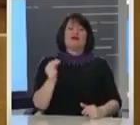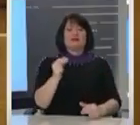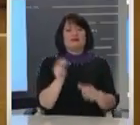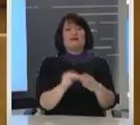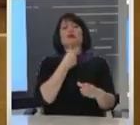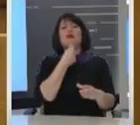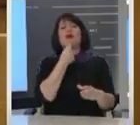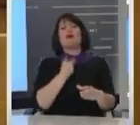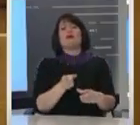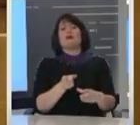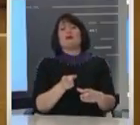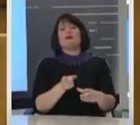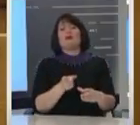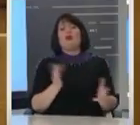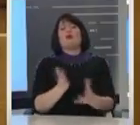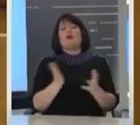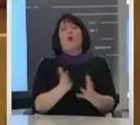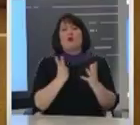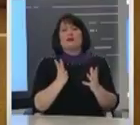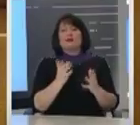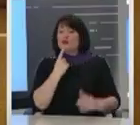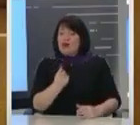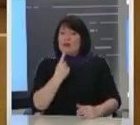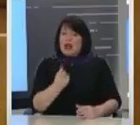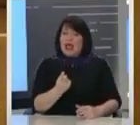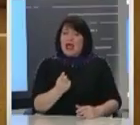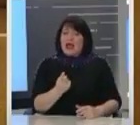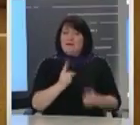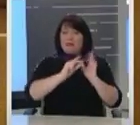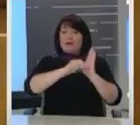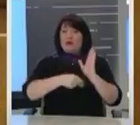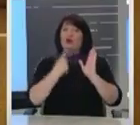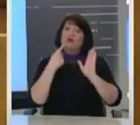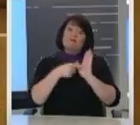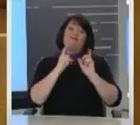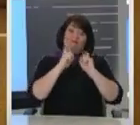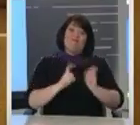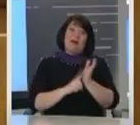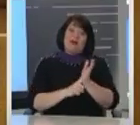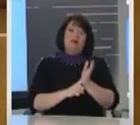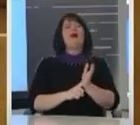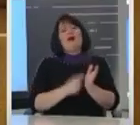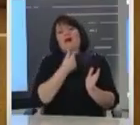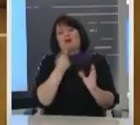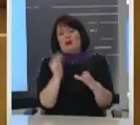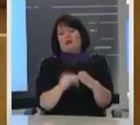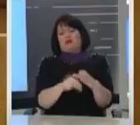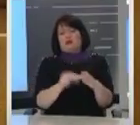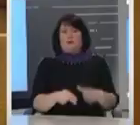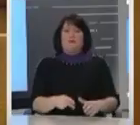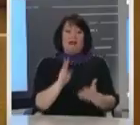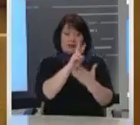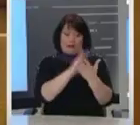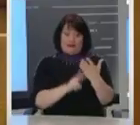ψηφίζουν ευκολότερα ό,τι τους λέμε ότι είναι μνημονιακή υποχρέωση. Θα σας διαβάσω 50